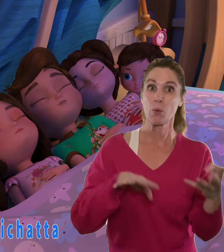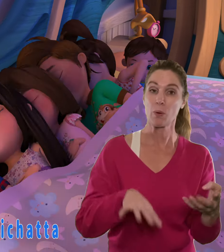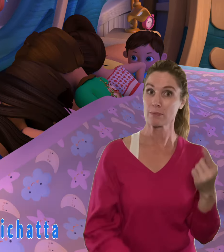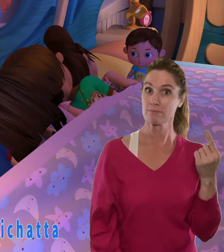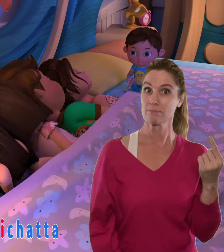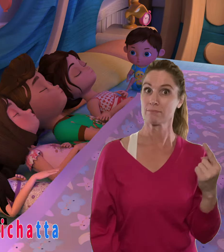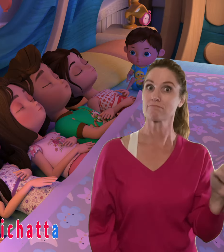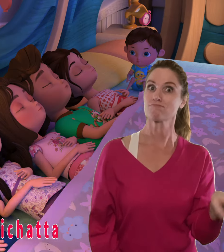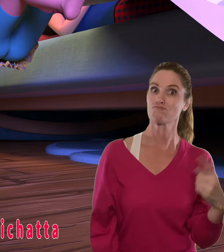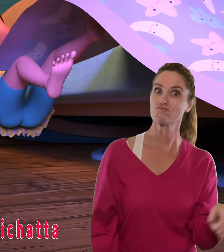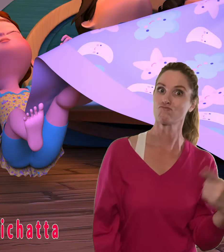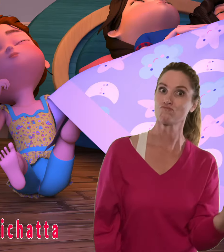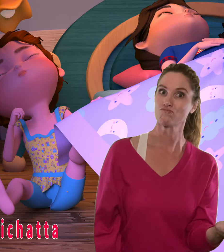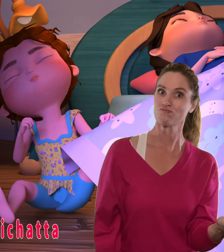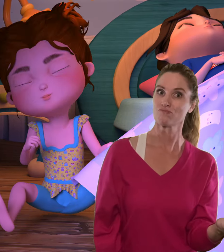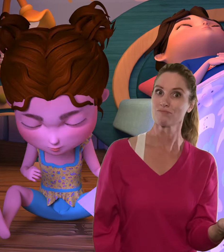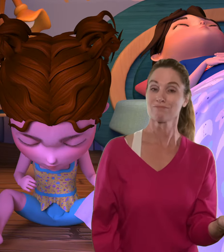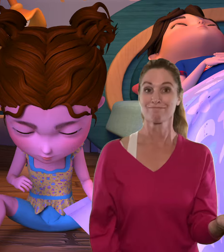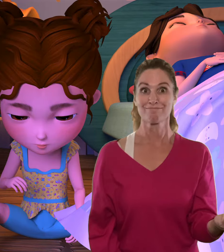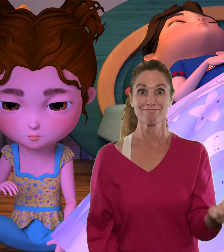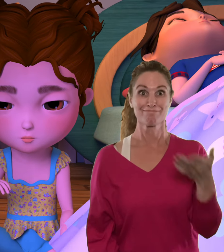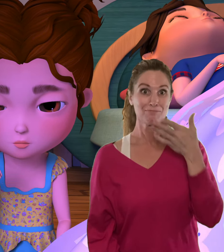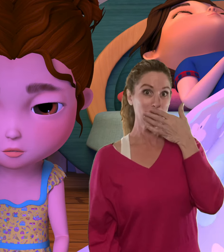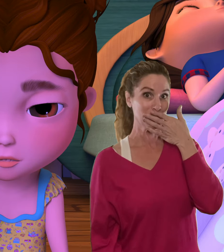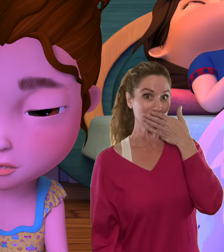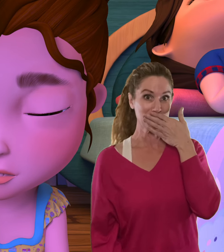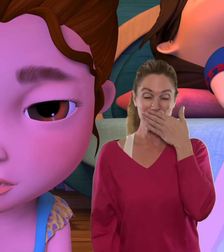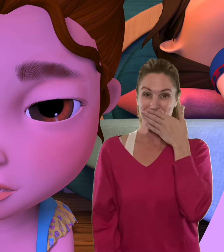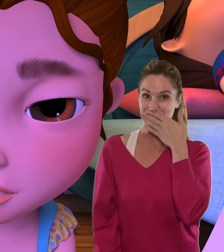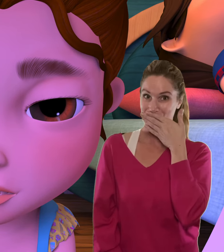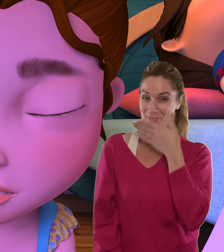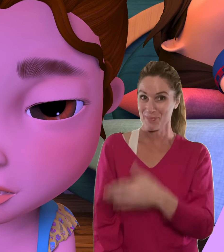転がったら1匹落ちちゃった